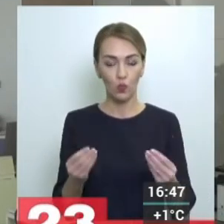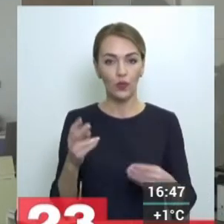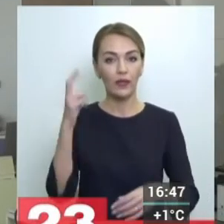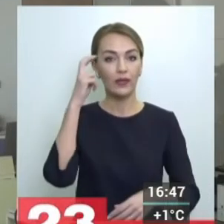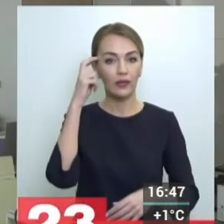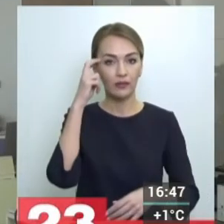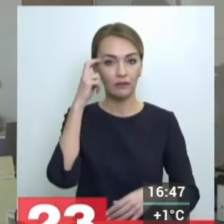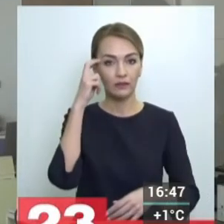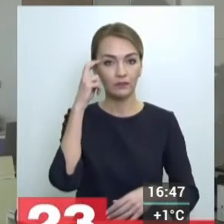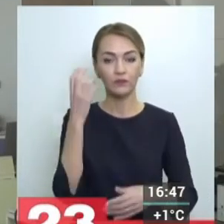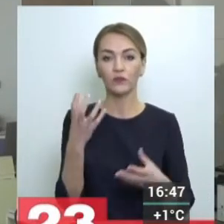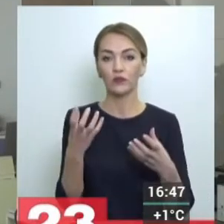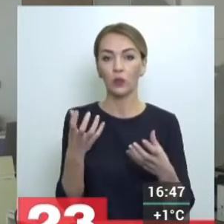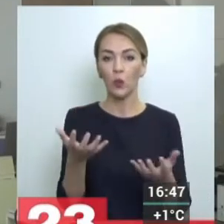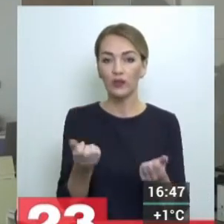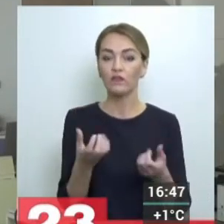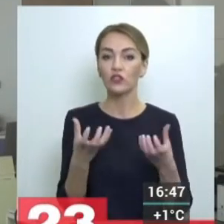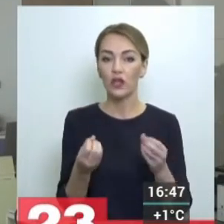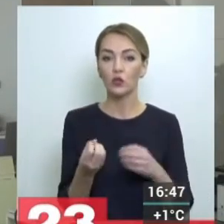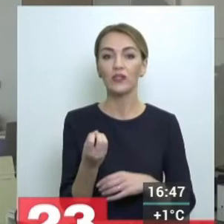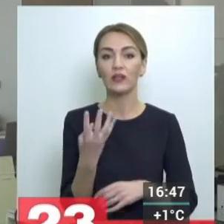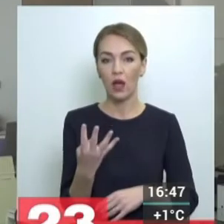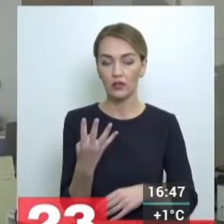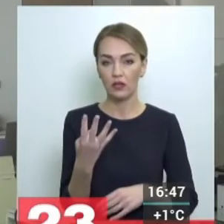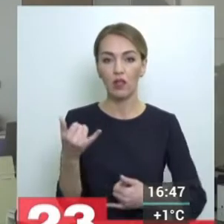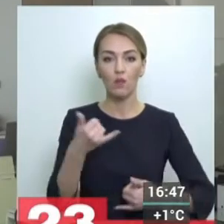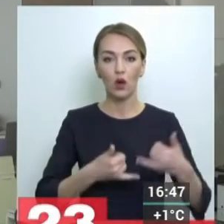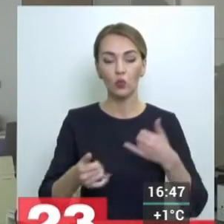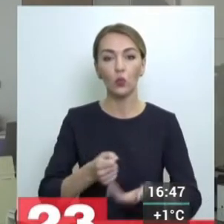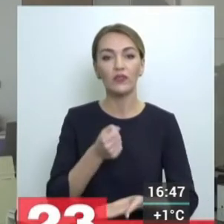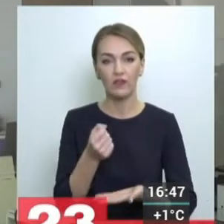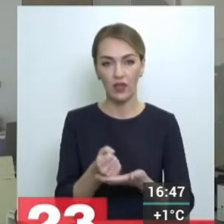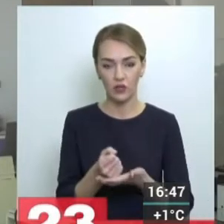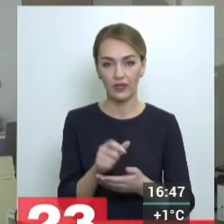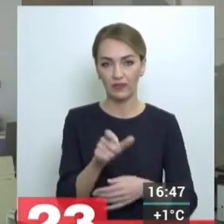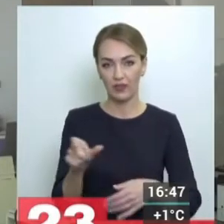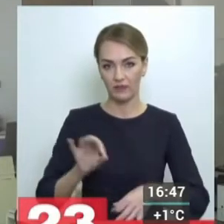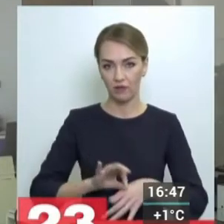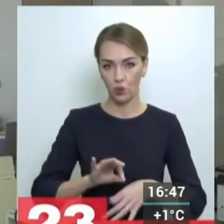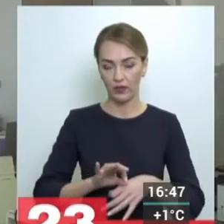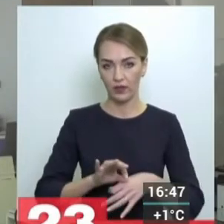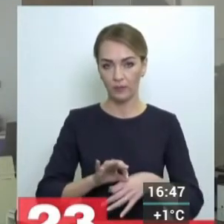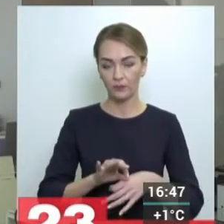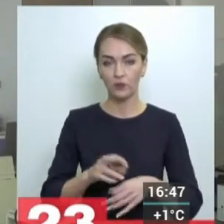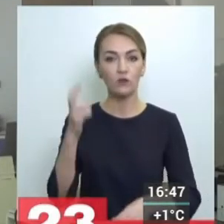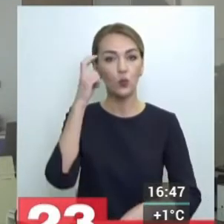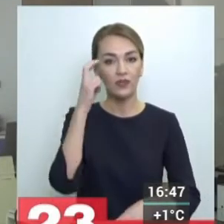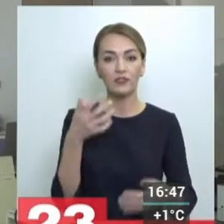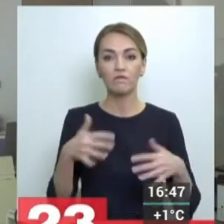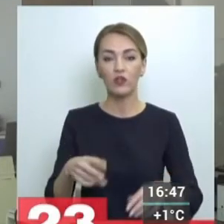Київ отримав ще 14 лабораторно підтверджених випадків захворювання. Таким чином, в столиці